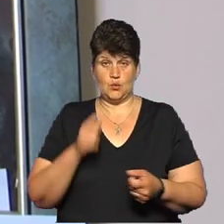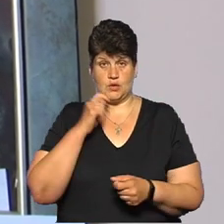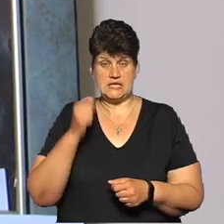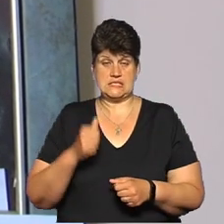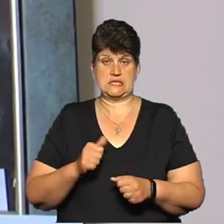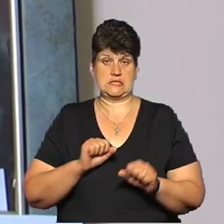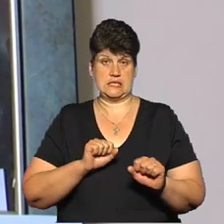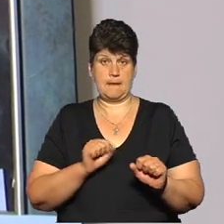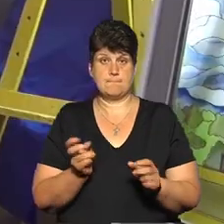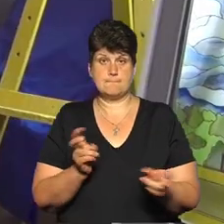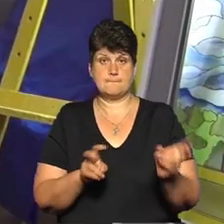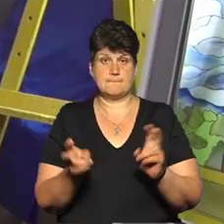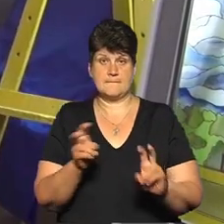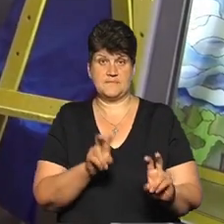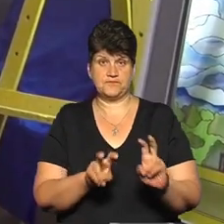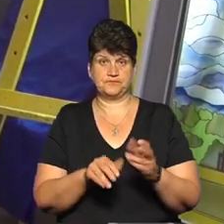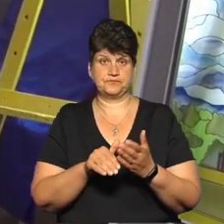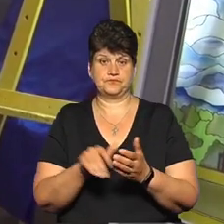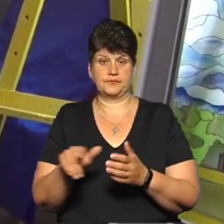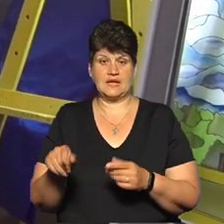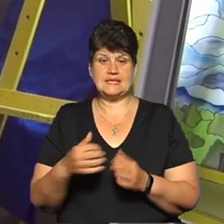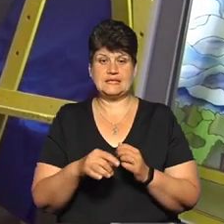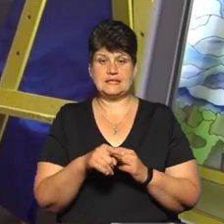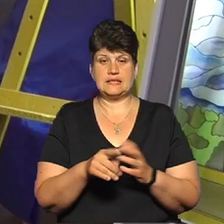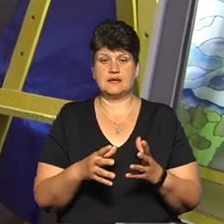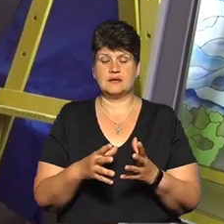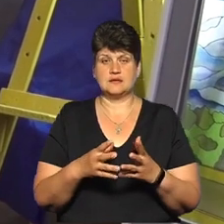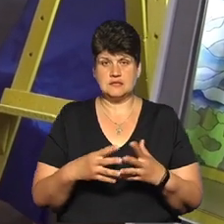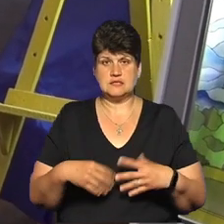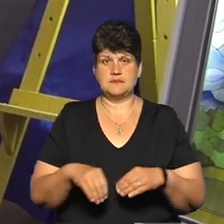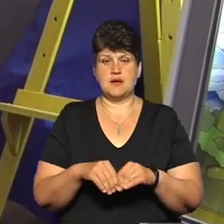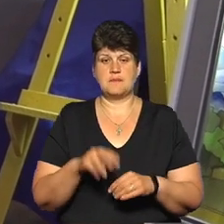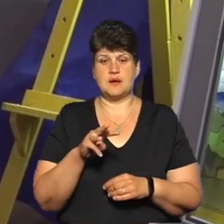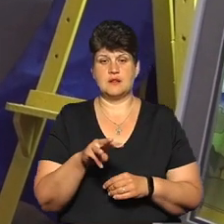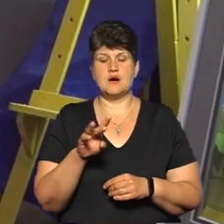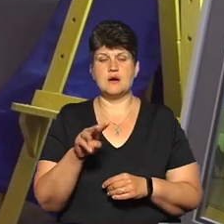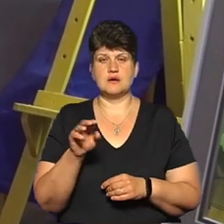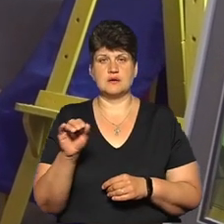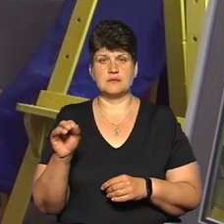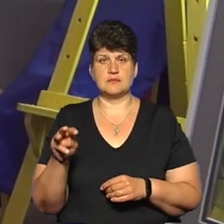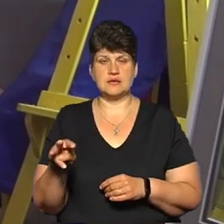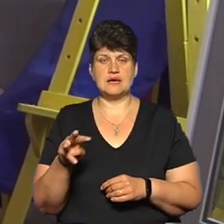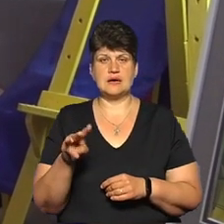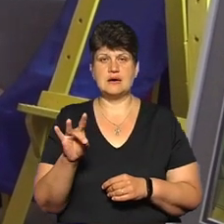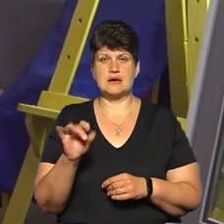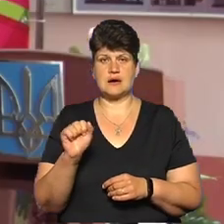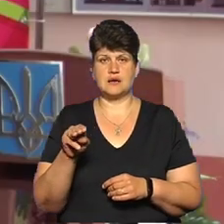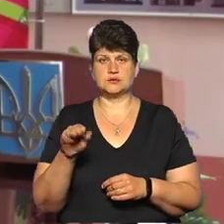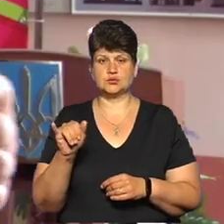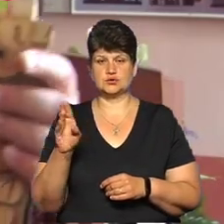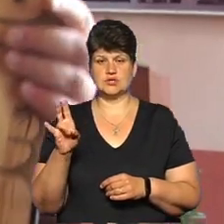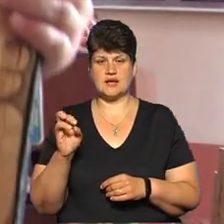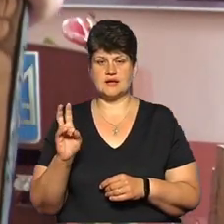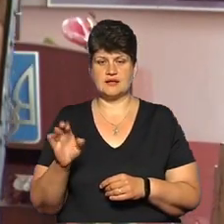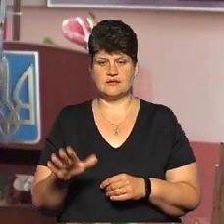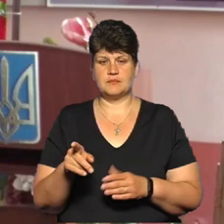прийшли місцеві меценати. Серед них – подружжя Михайла та Галини Ратушняків. Вони придбали дві ікони за 8 тисяч гривень. Ми